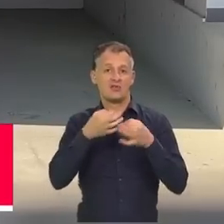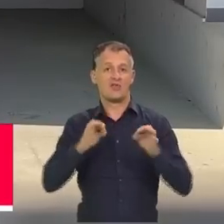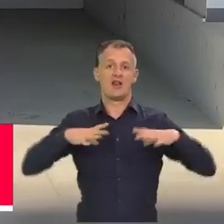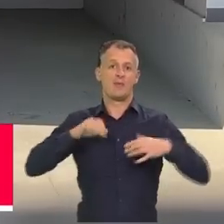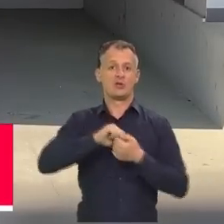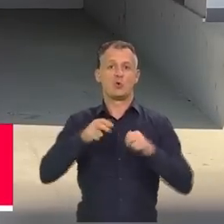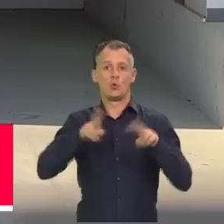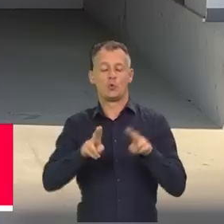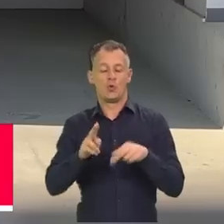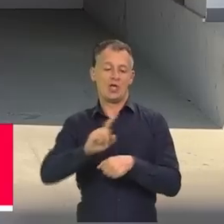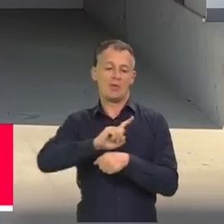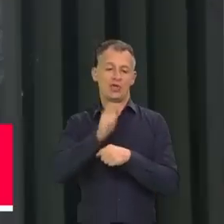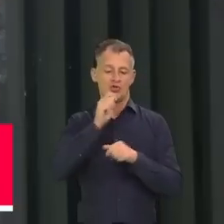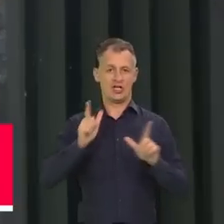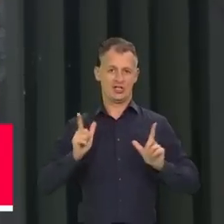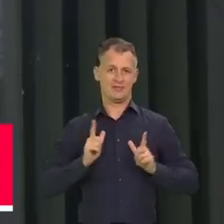aduc imediat în jurnal.